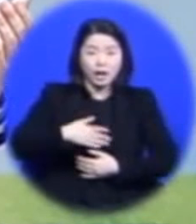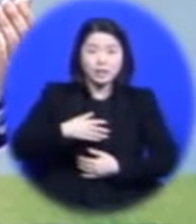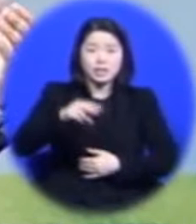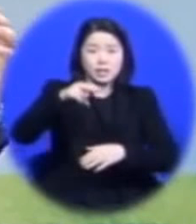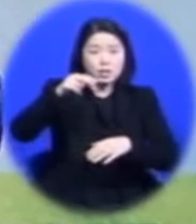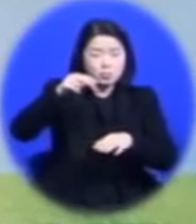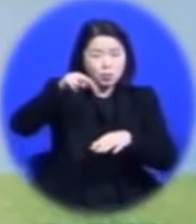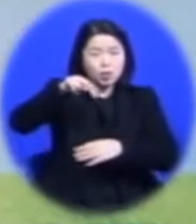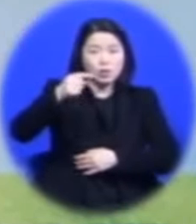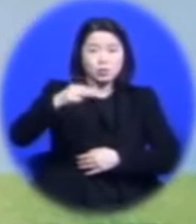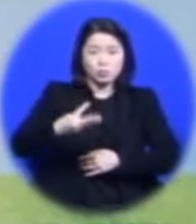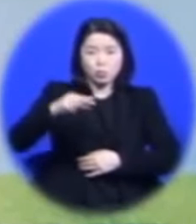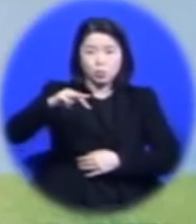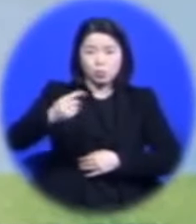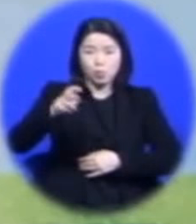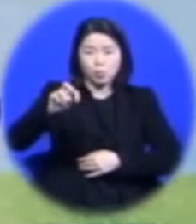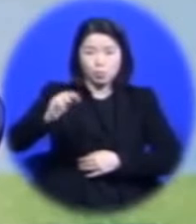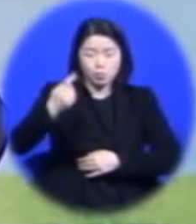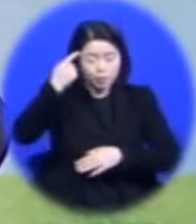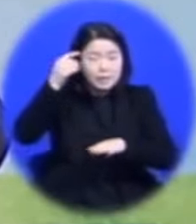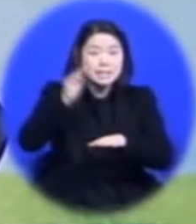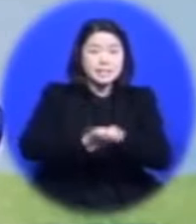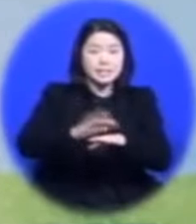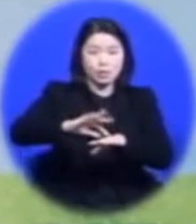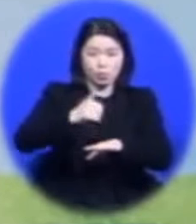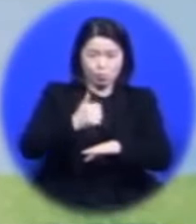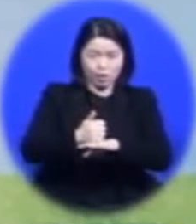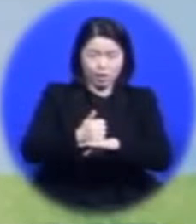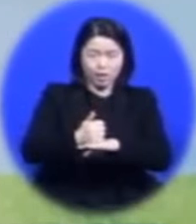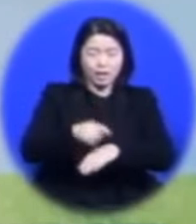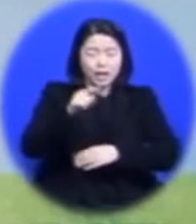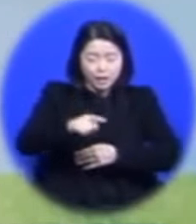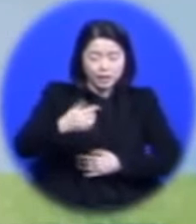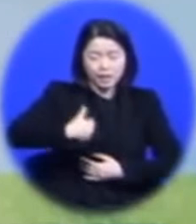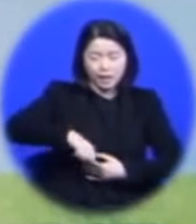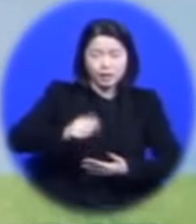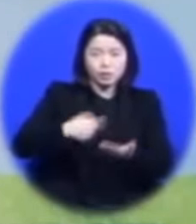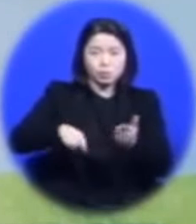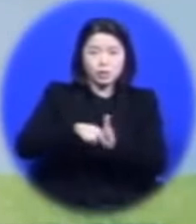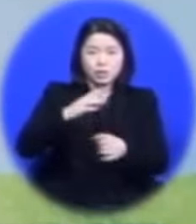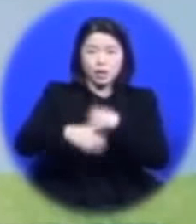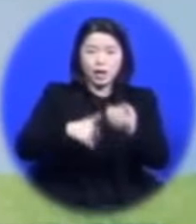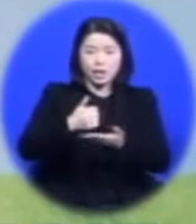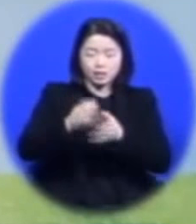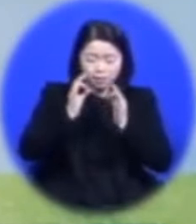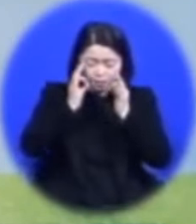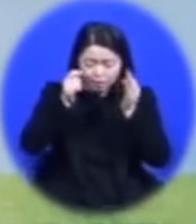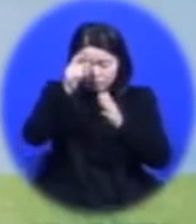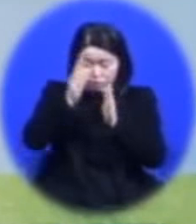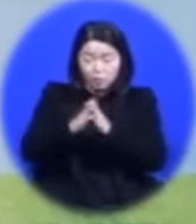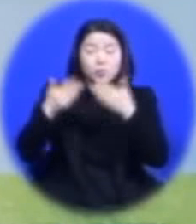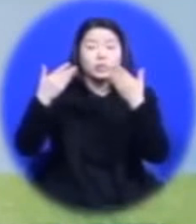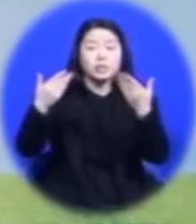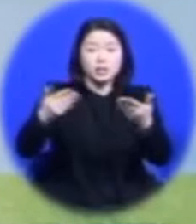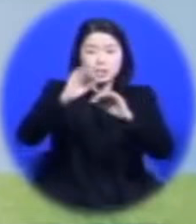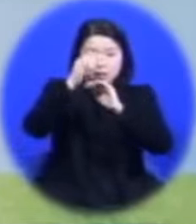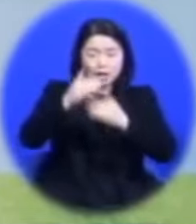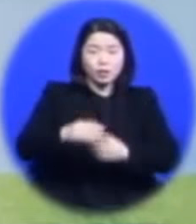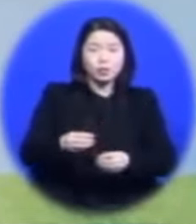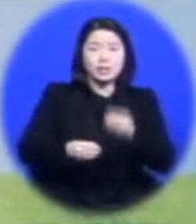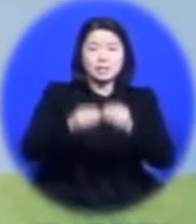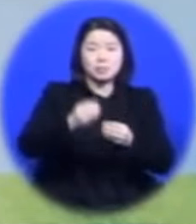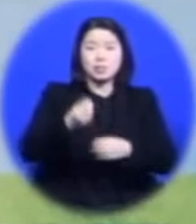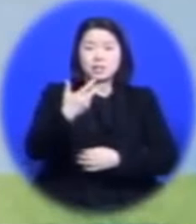솔로몬입니다이 아들 솔로몬을 위해서 하나님께 간절히 기도한 내용이 편입니다